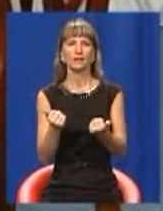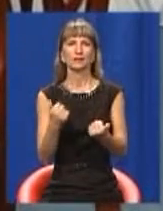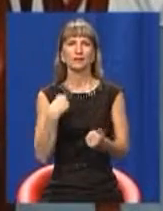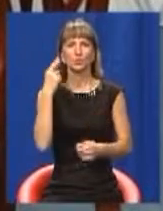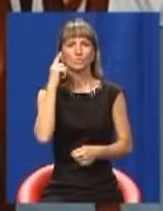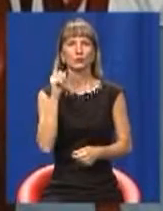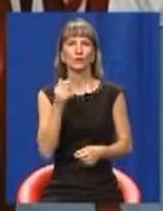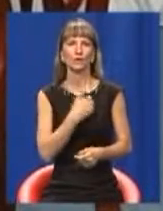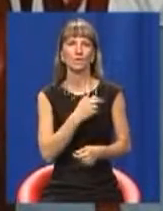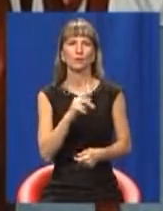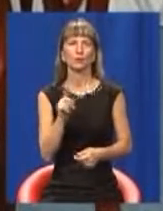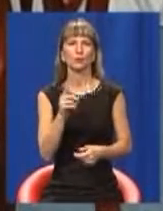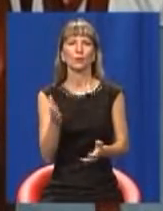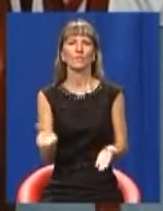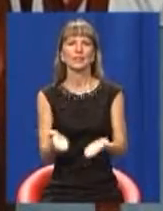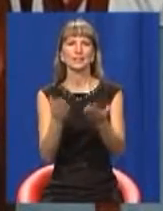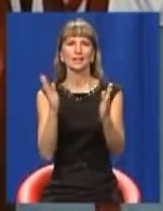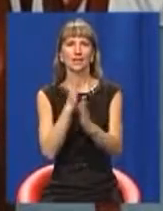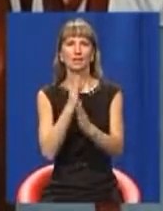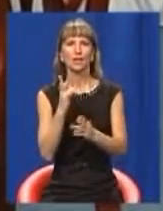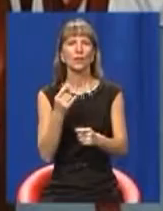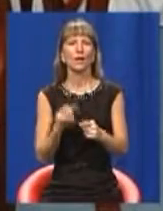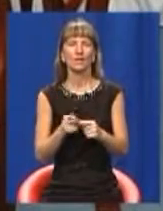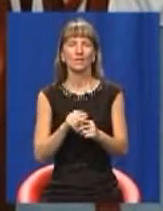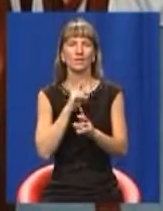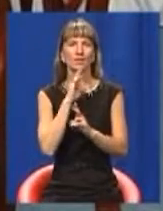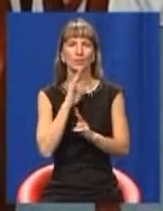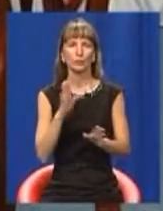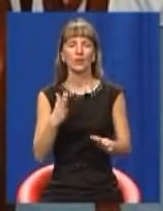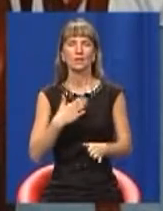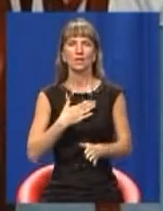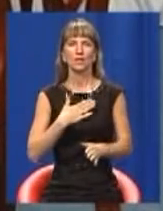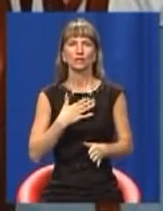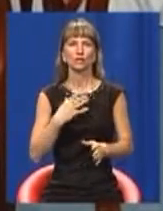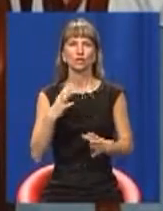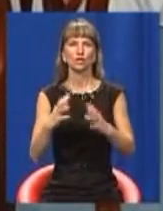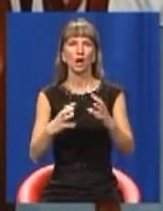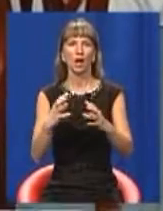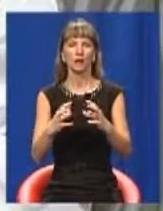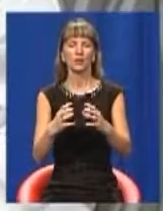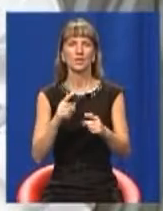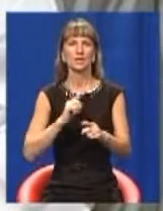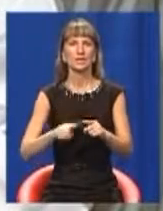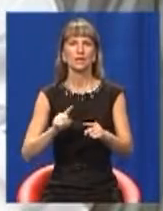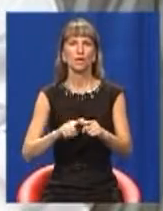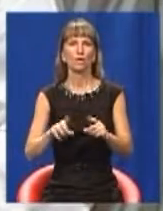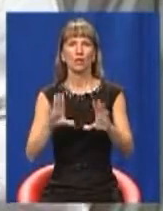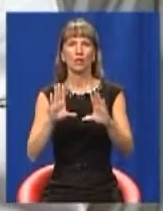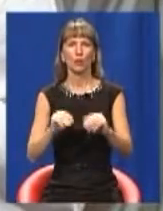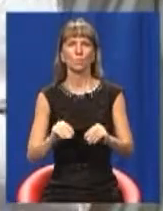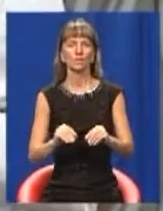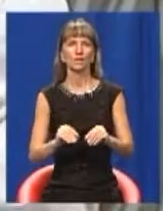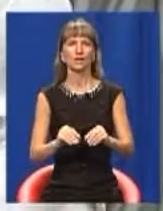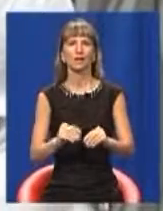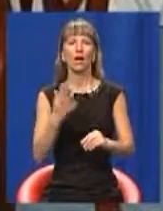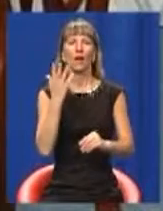тоже хотел, чтобы он взлетел, но этого не произойдет. Наш шар совсем скоро лопнет.